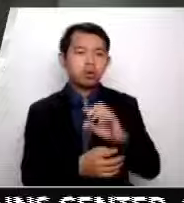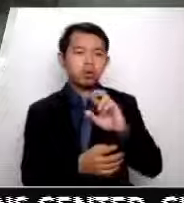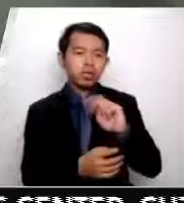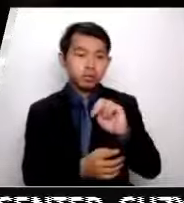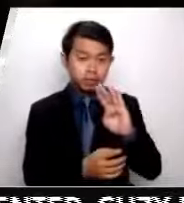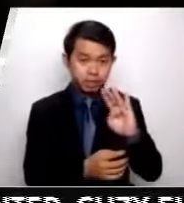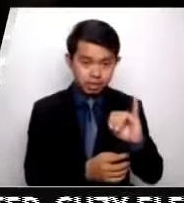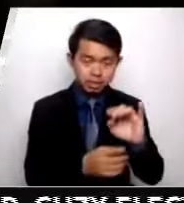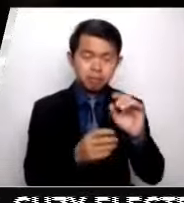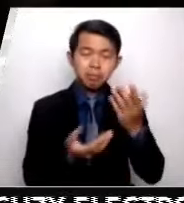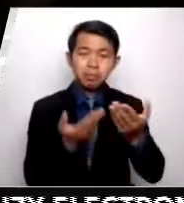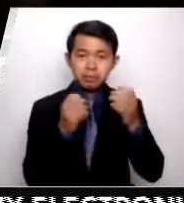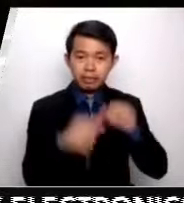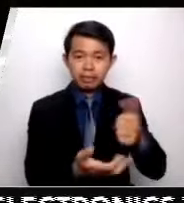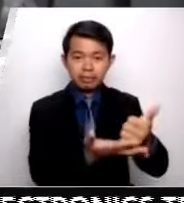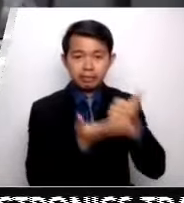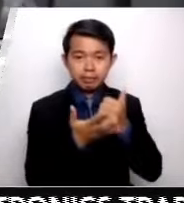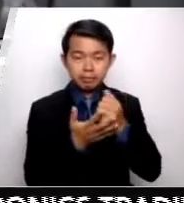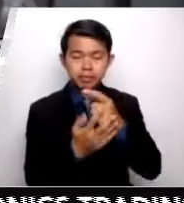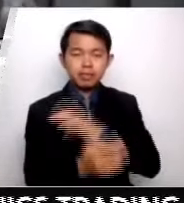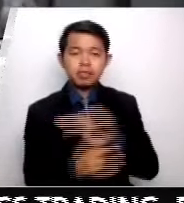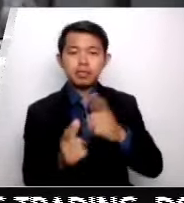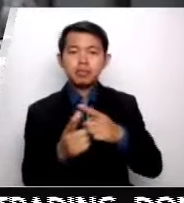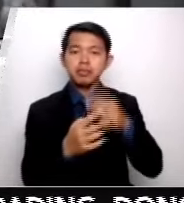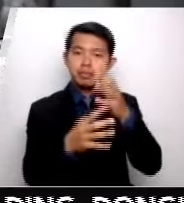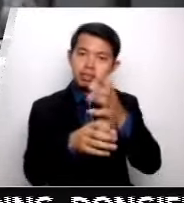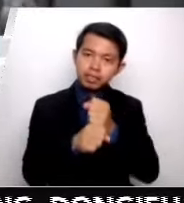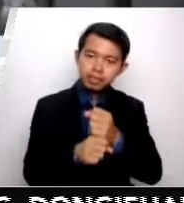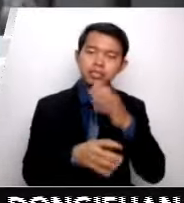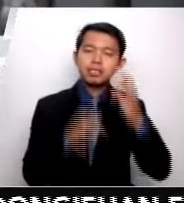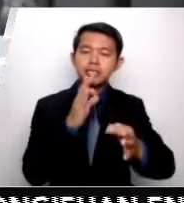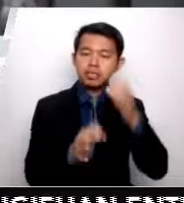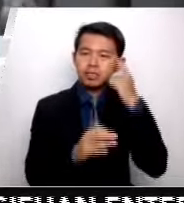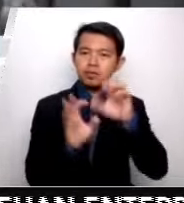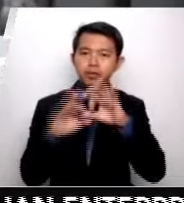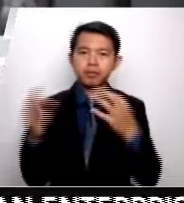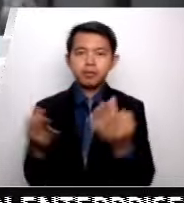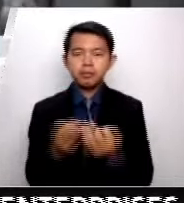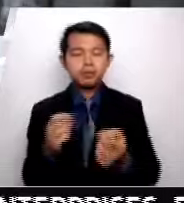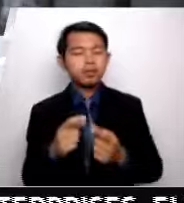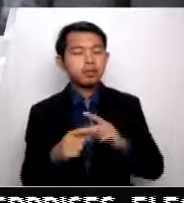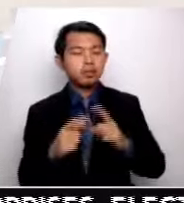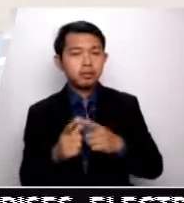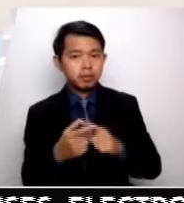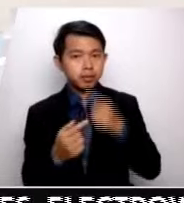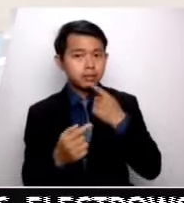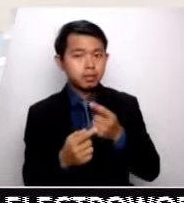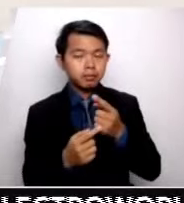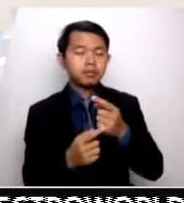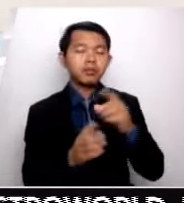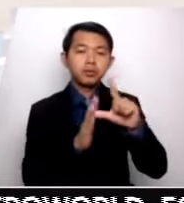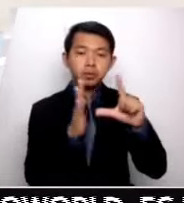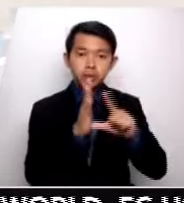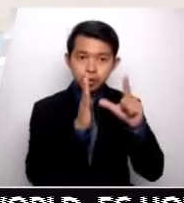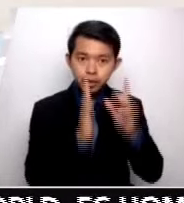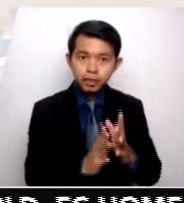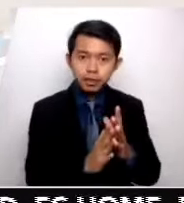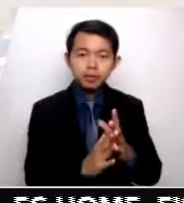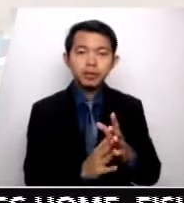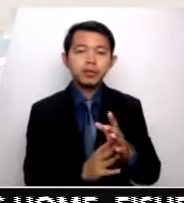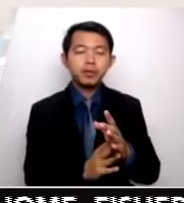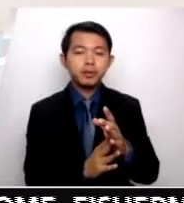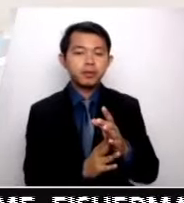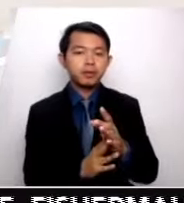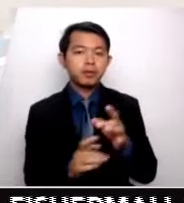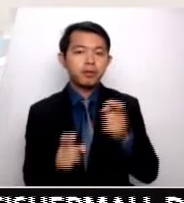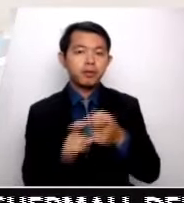mabigay yung katarungan sa mga pamilya tingin naman ng isa sa mga abogado ng mga biktimang dumulog sa international criminal court